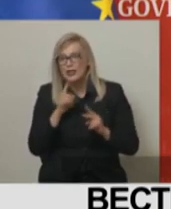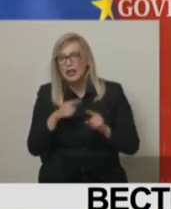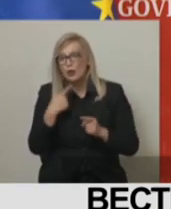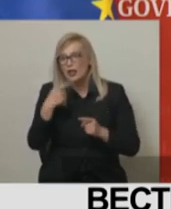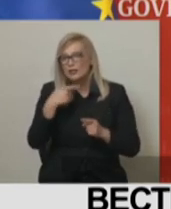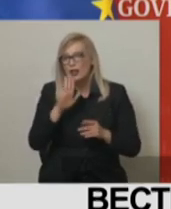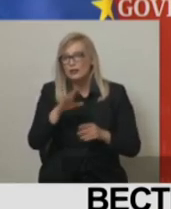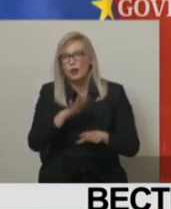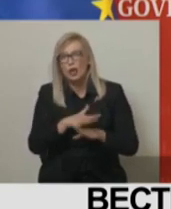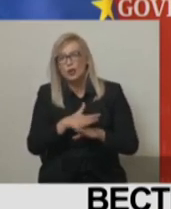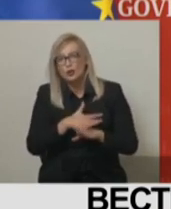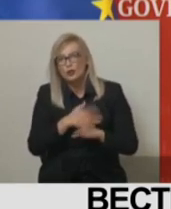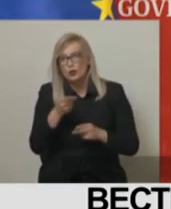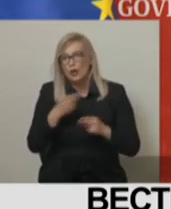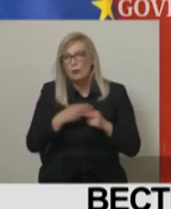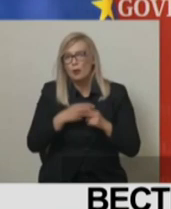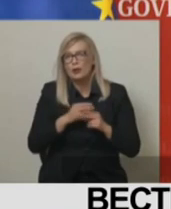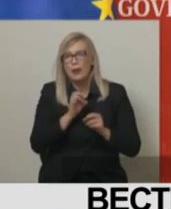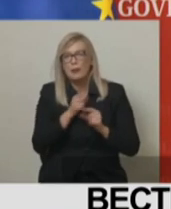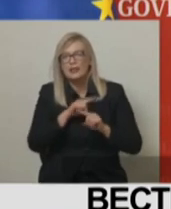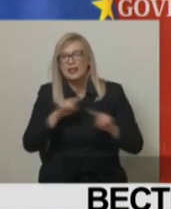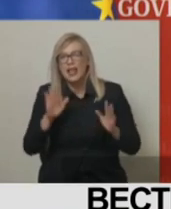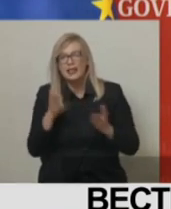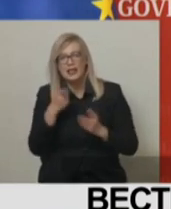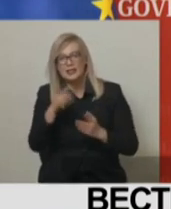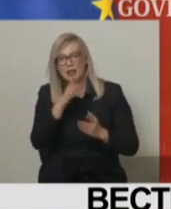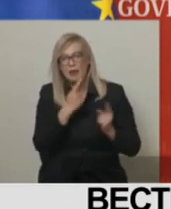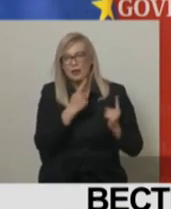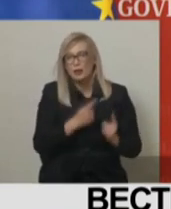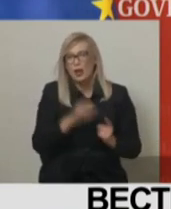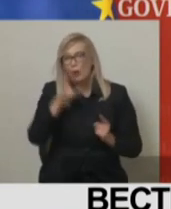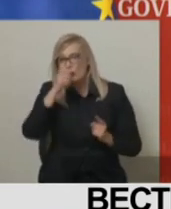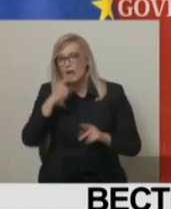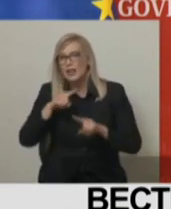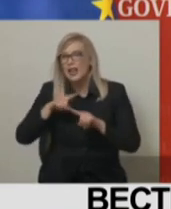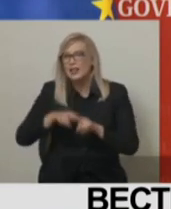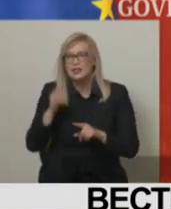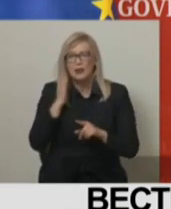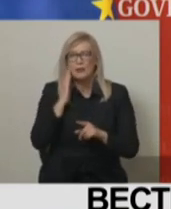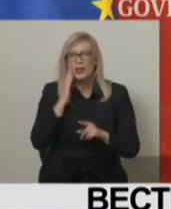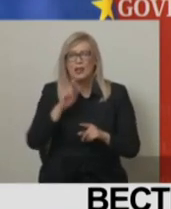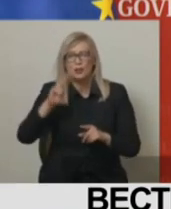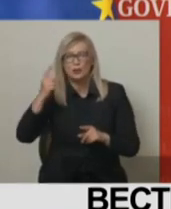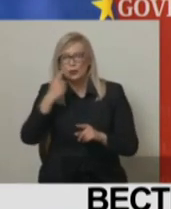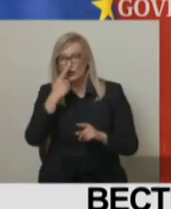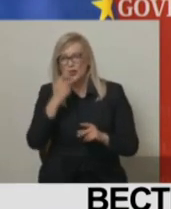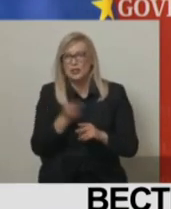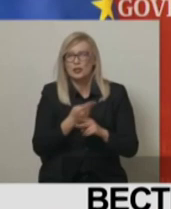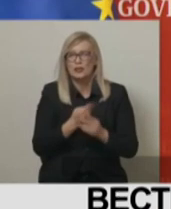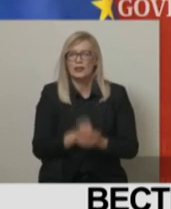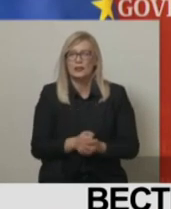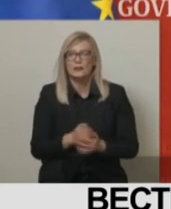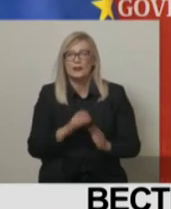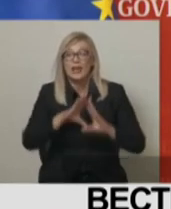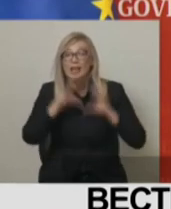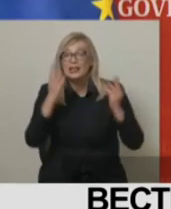тогаш е тоа болно, без разлика дали сте во Македонија, дали сте во Бугарија, Грција, Америка, Пакистан, Русија или било каде во државата.